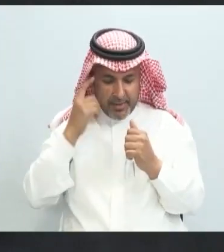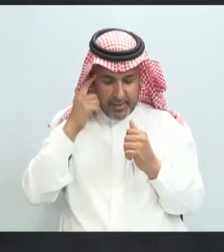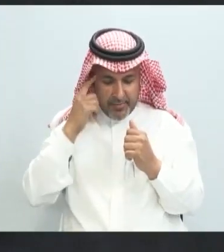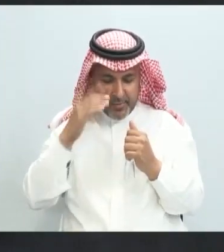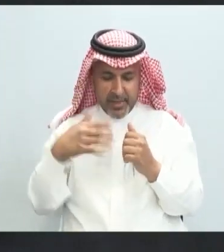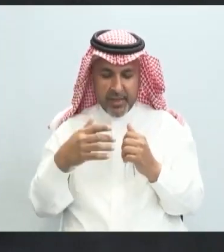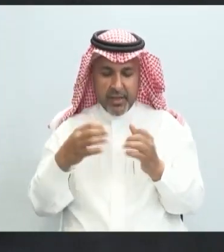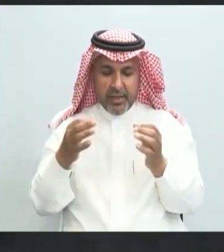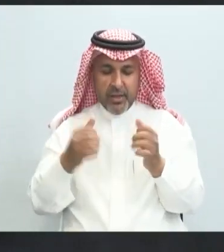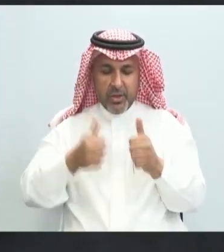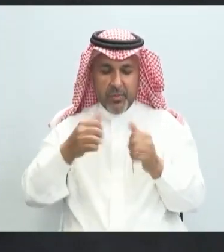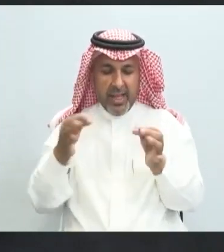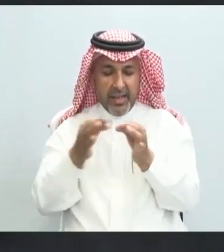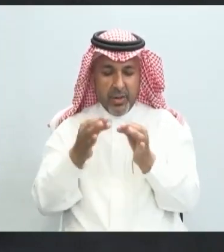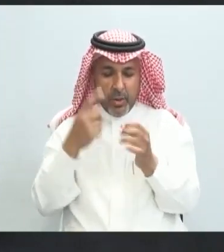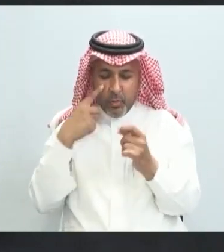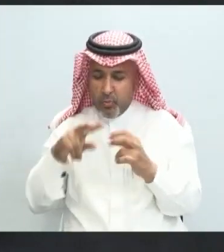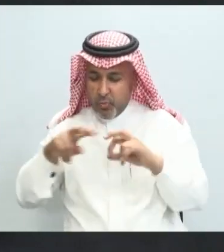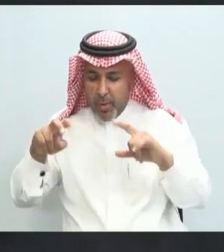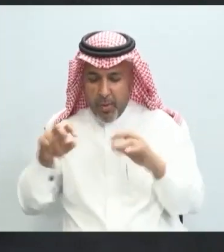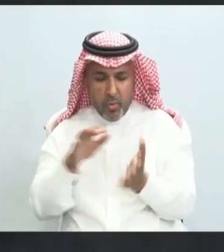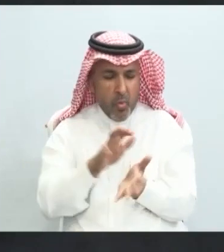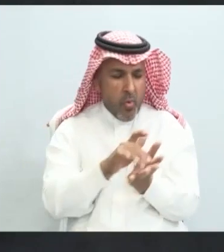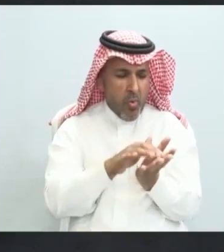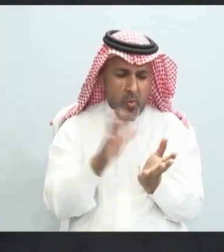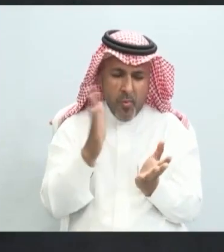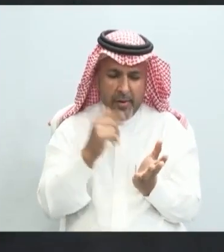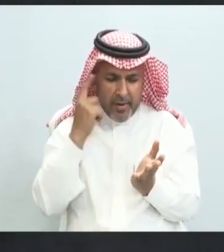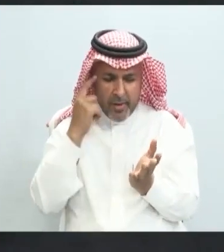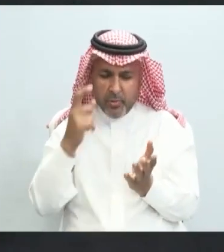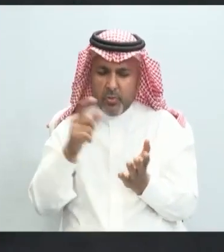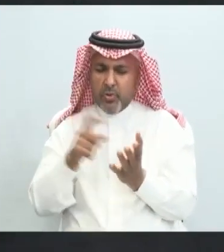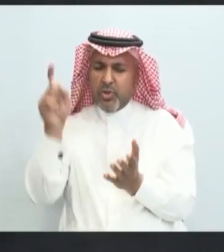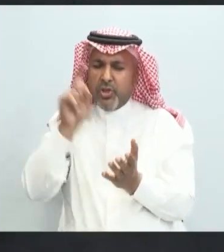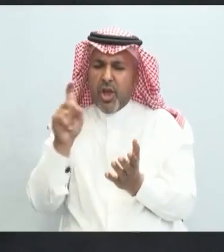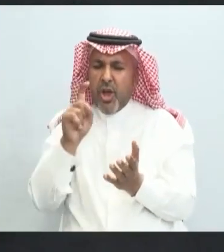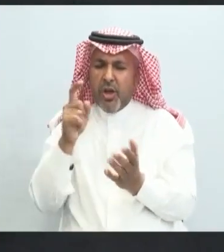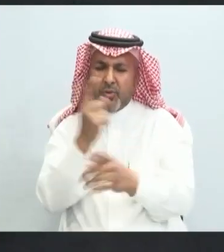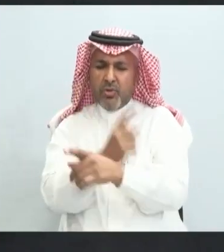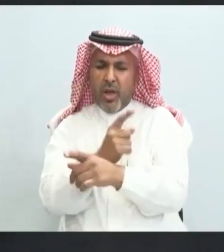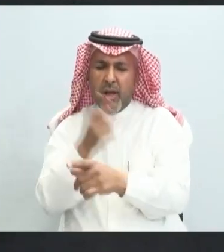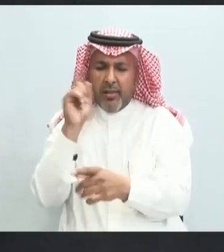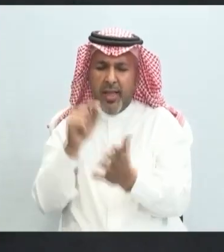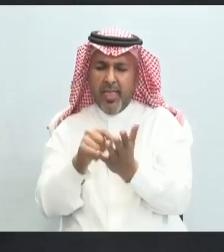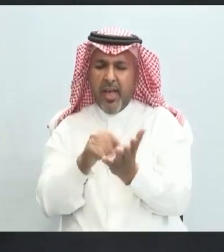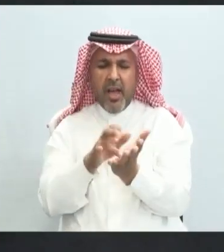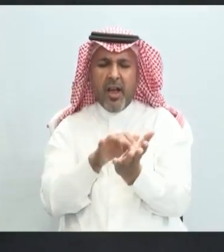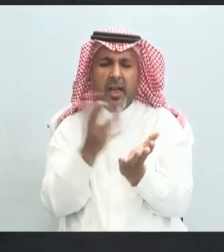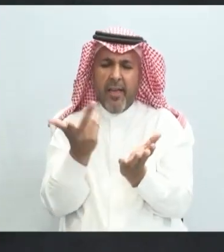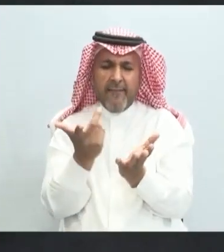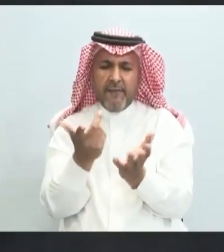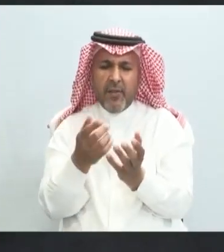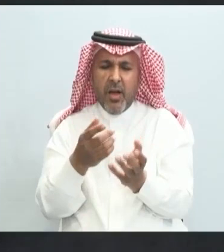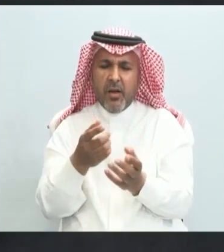الاختبار مثلا توك تدور اله حاسبه وبعدين يا استاذ كيف استخدمها ش الطريقه وكيف اضغط الشفت ساين وكيف